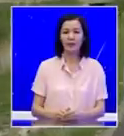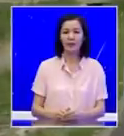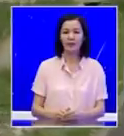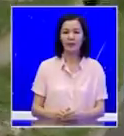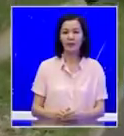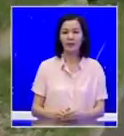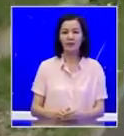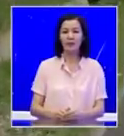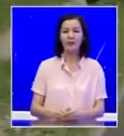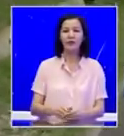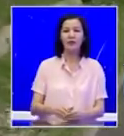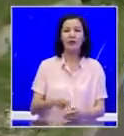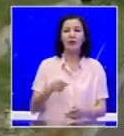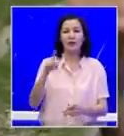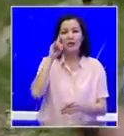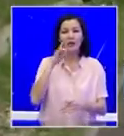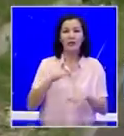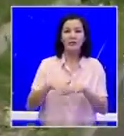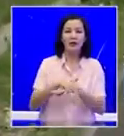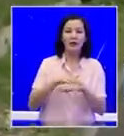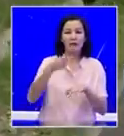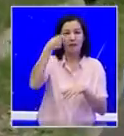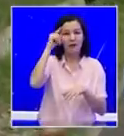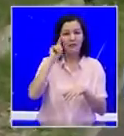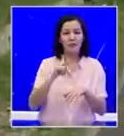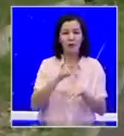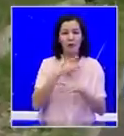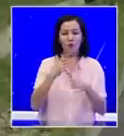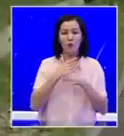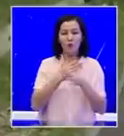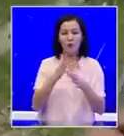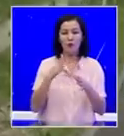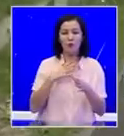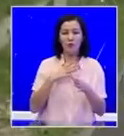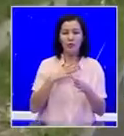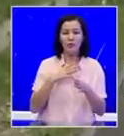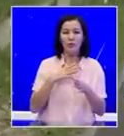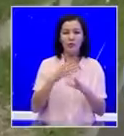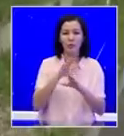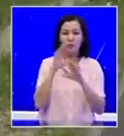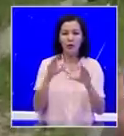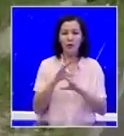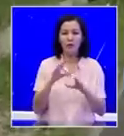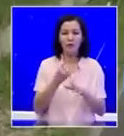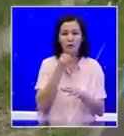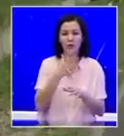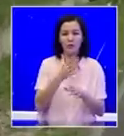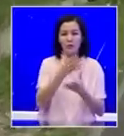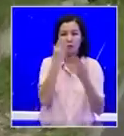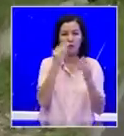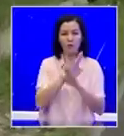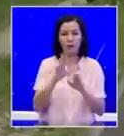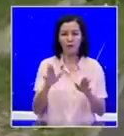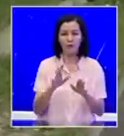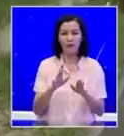большую репрессия кезінде қазақ халқы бізге әзірбайжандарға көп көмек көрсетті. Құшағына басты. Біз олардың жақсылығын ешқашан